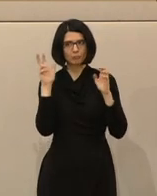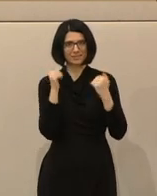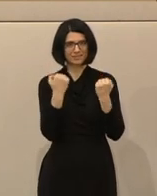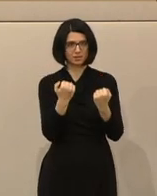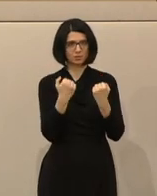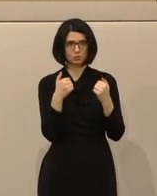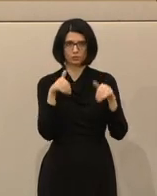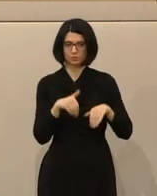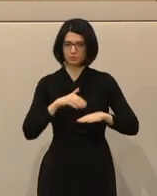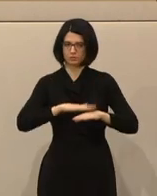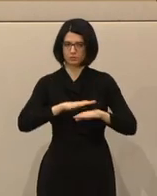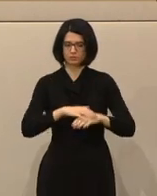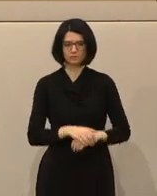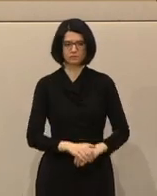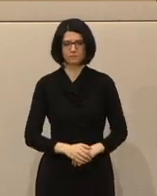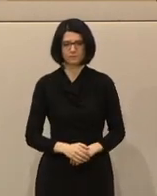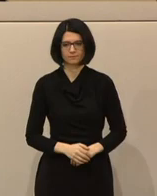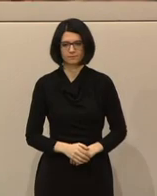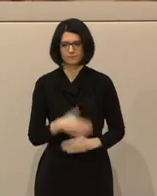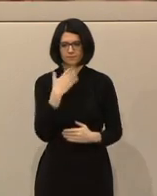Abhörsicherheit vorsieht. Danke.